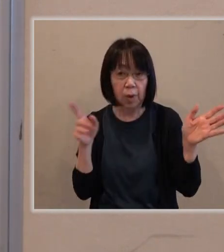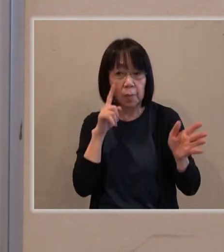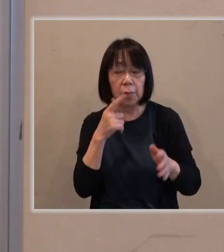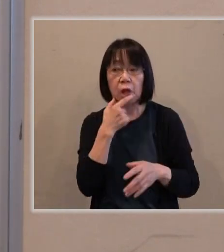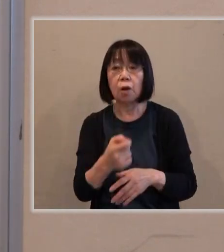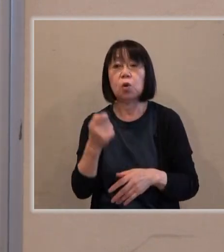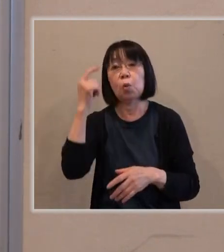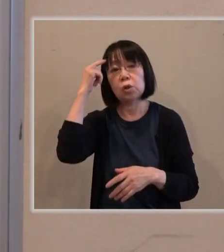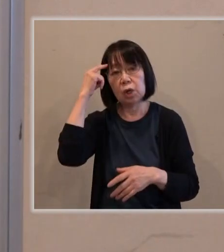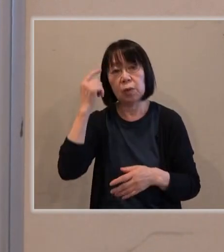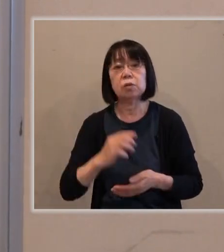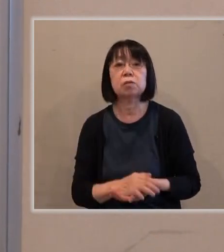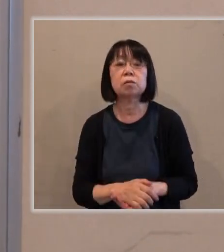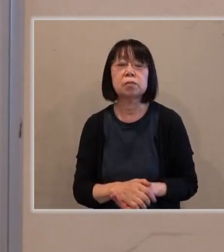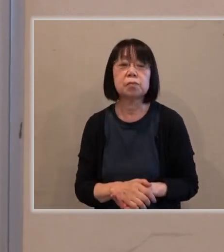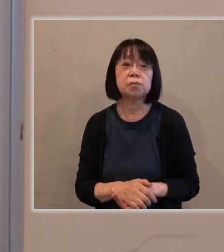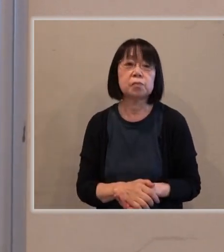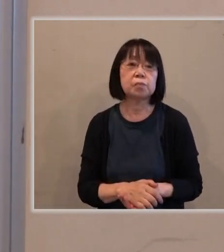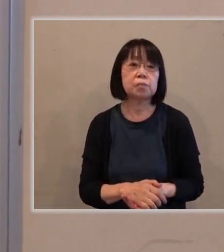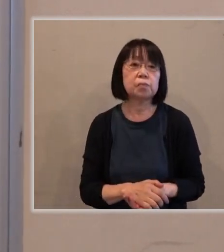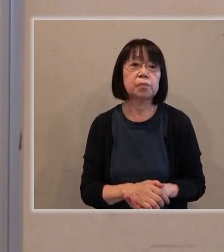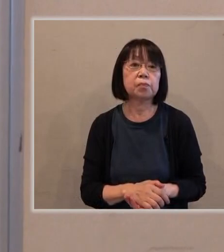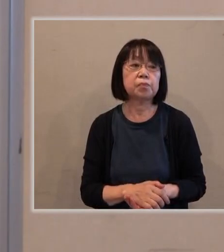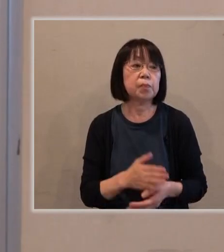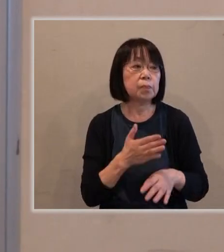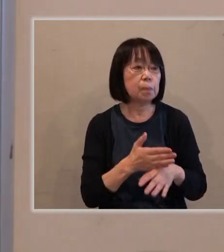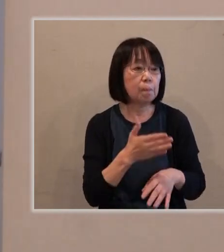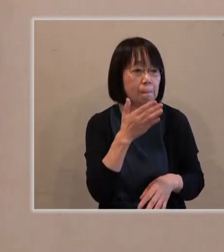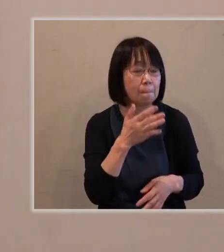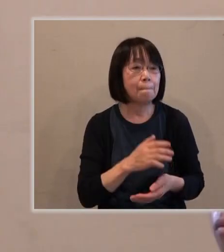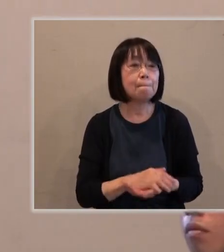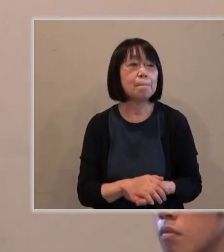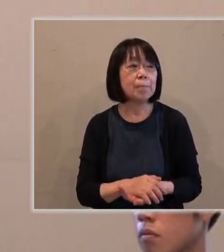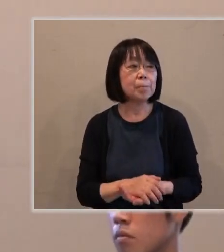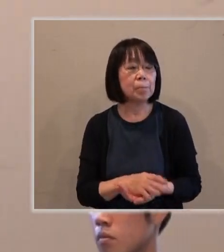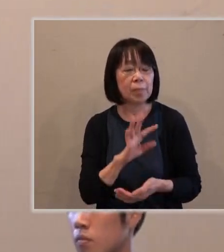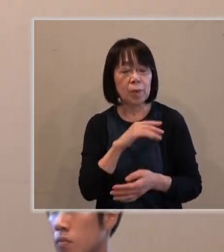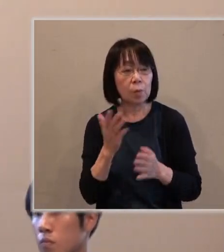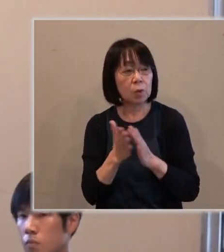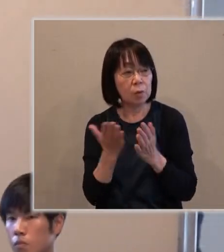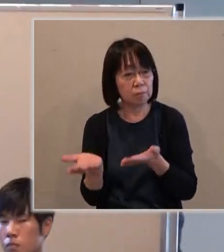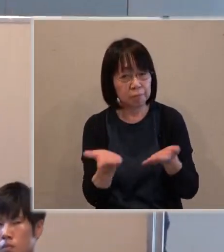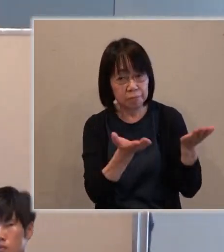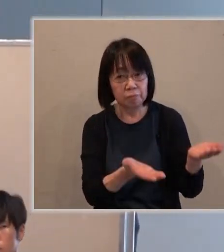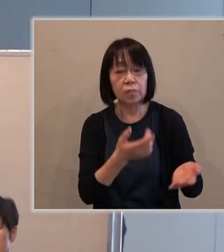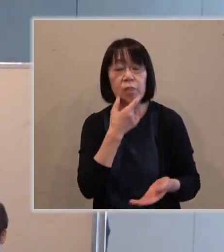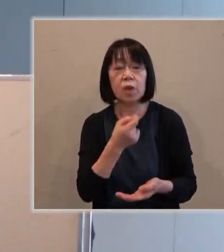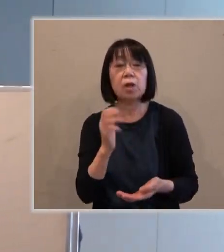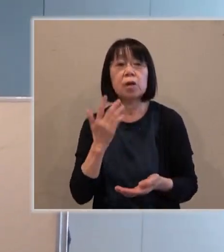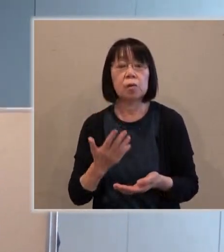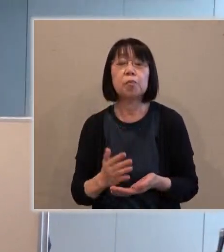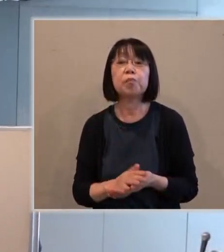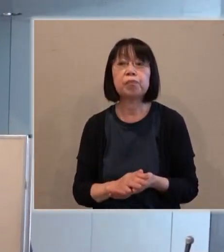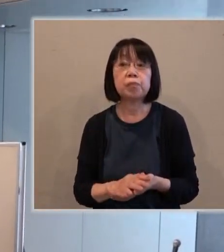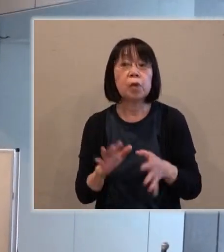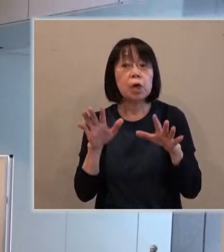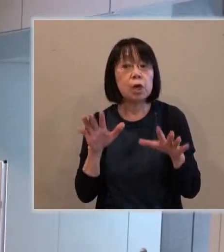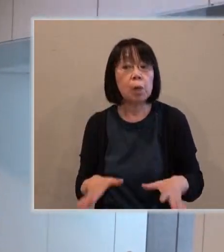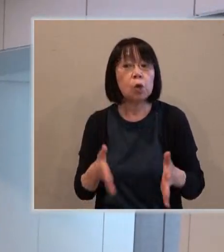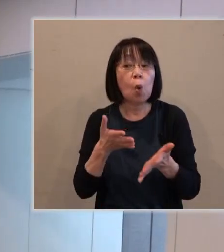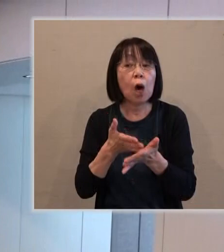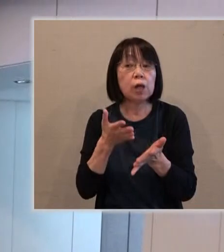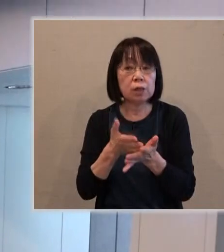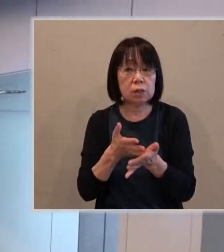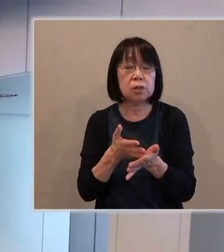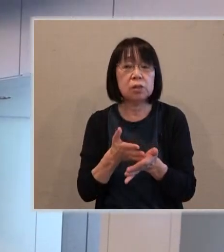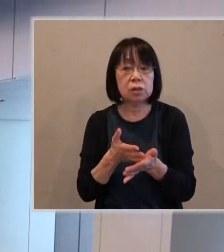。以上です。 ありがとうございます。ちょっとこれ山本さんの方に少し戻したいんですけど、今の話って結構オ